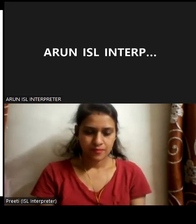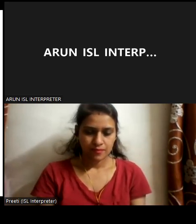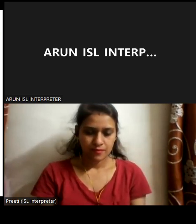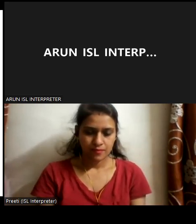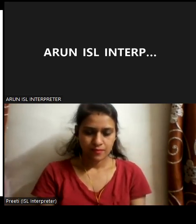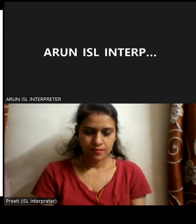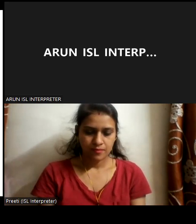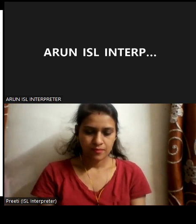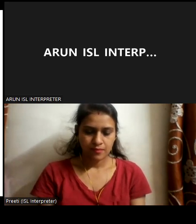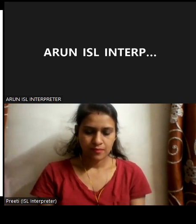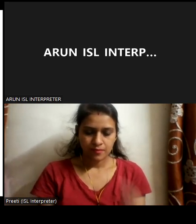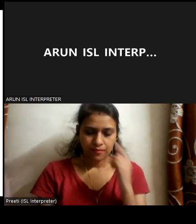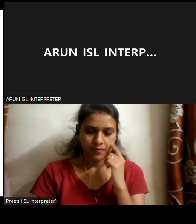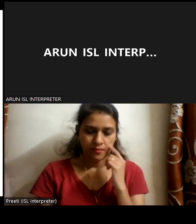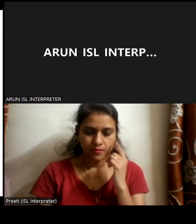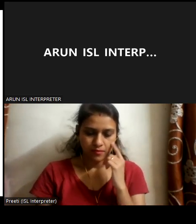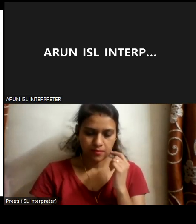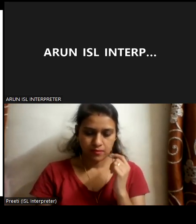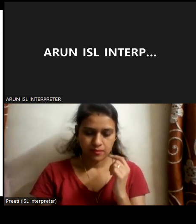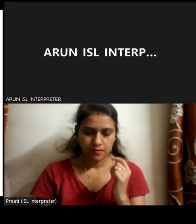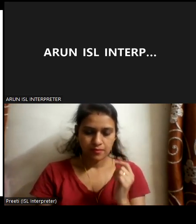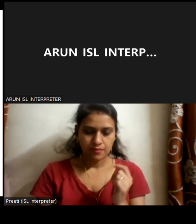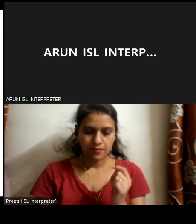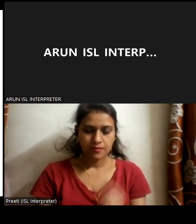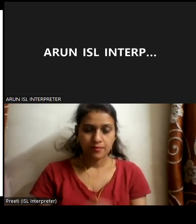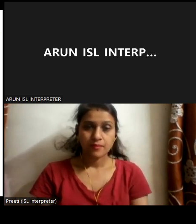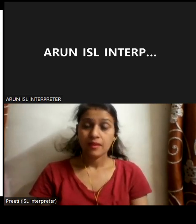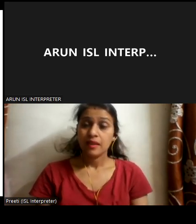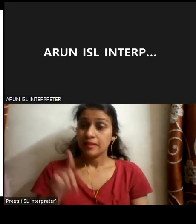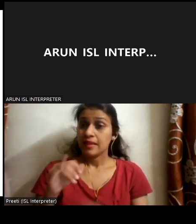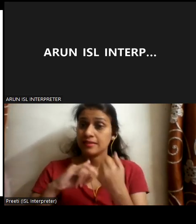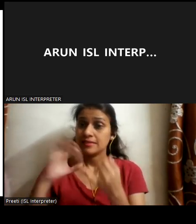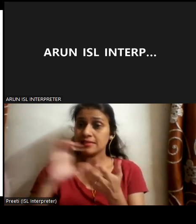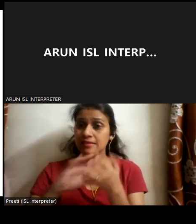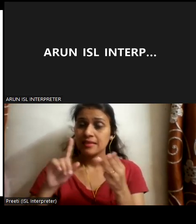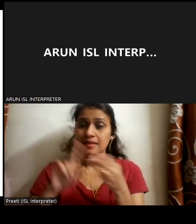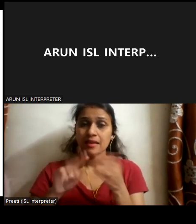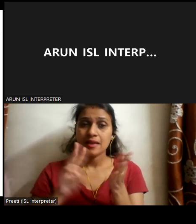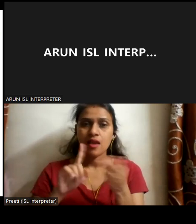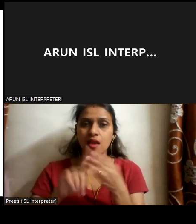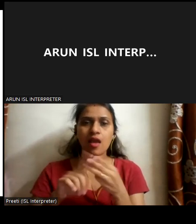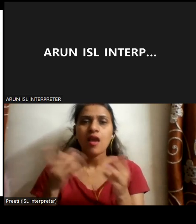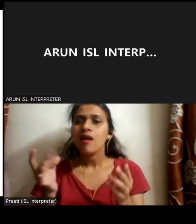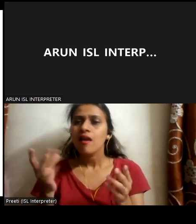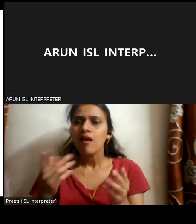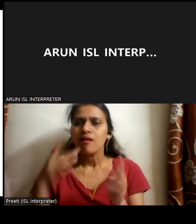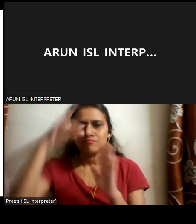है जैसे स्फूर्ति है. ठीक है? अब वो स्कीम क्या है, किस तरह से काम करता है, उस जानकारी में अभी हम नहीं